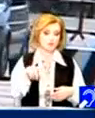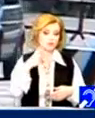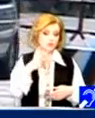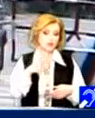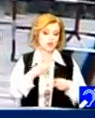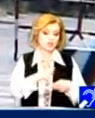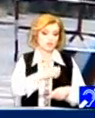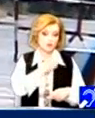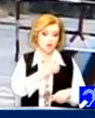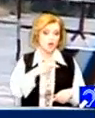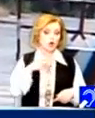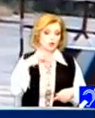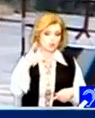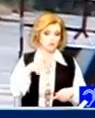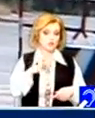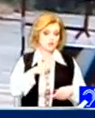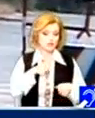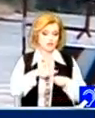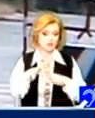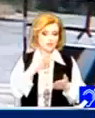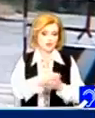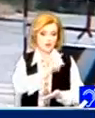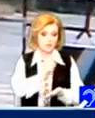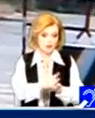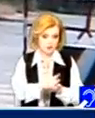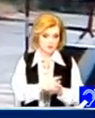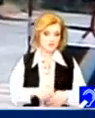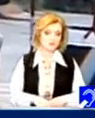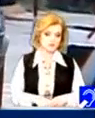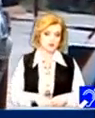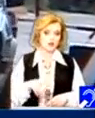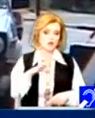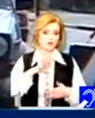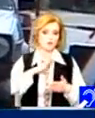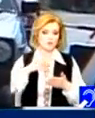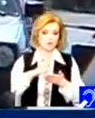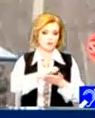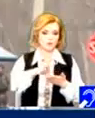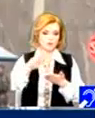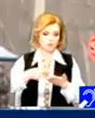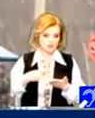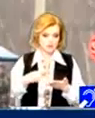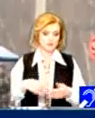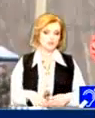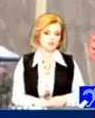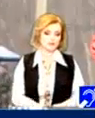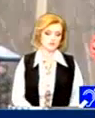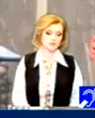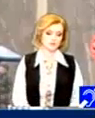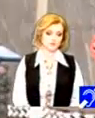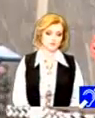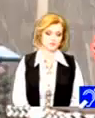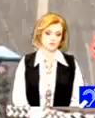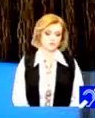ruse își depășește limitele asumate de a asigura doar paza unor obiective militare, când de fapt promovează militarismul în